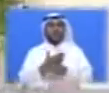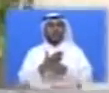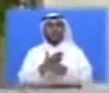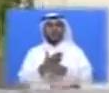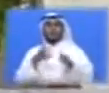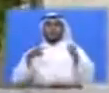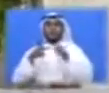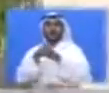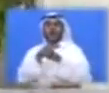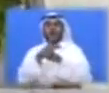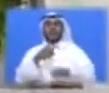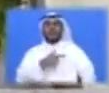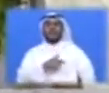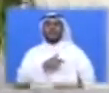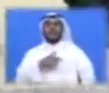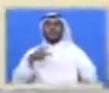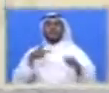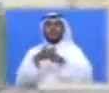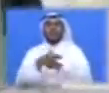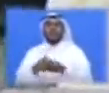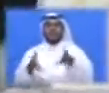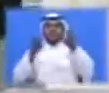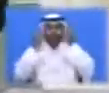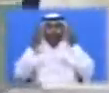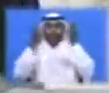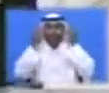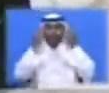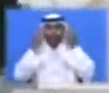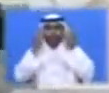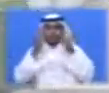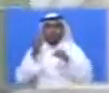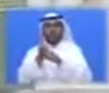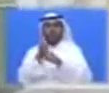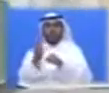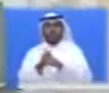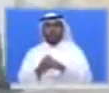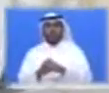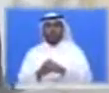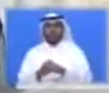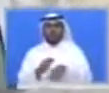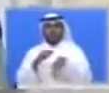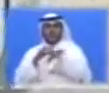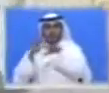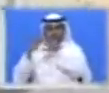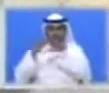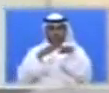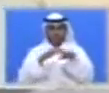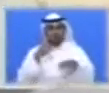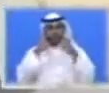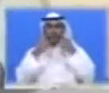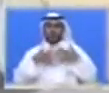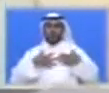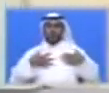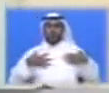الدولية لمعرض التعليم والتدريب والتوظيف، والذي بات من أكثر المعارض اجتذابا للطلبة والباحثين